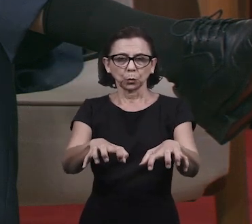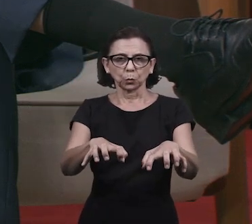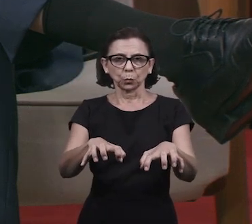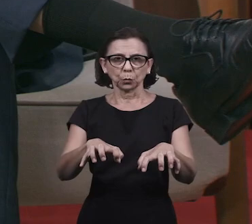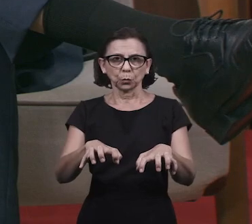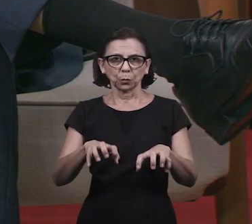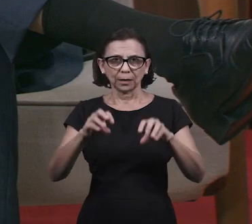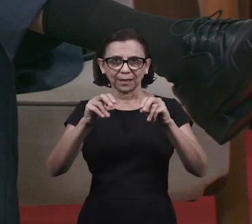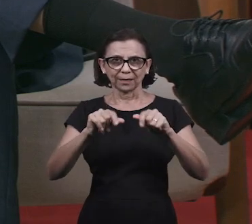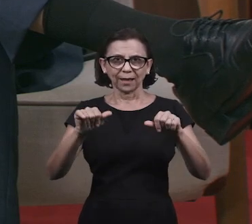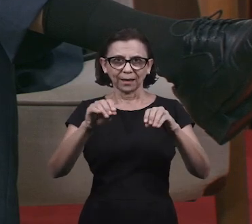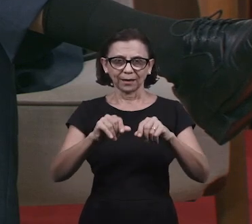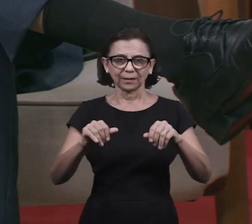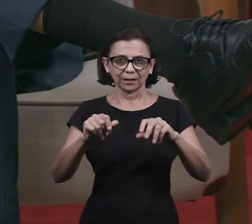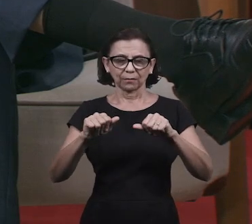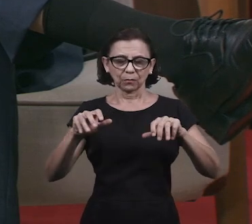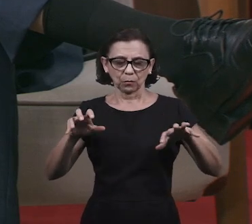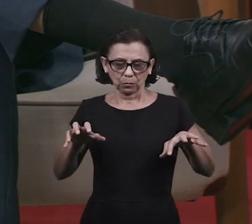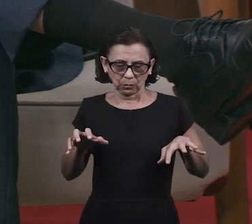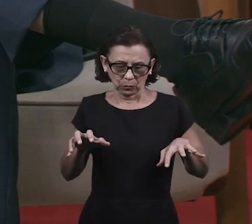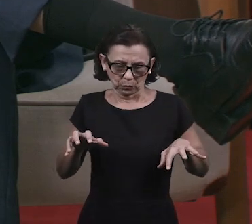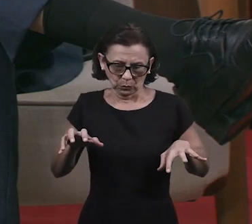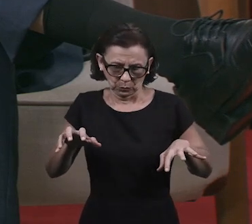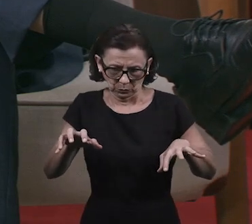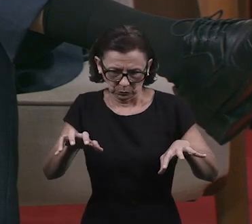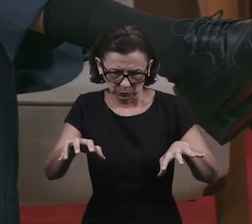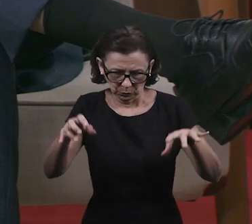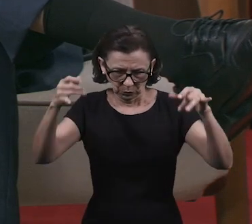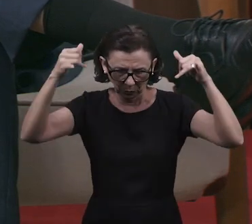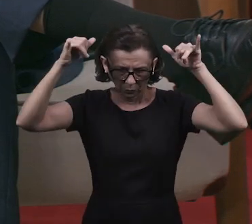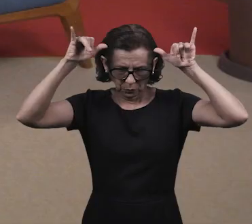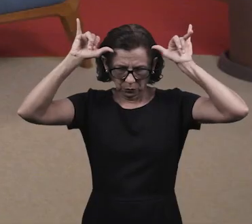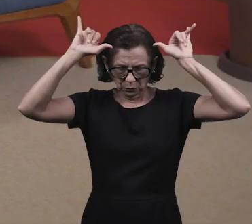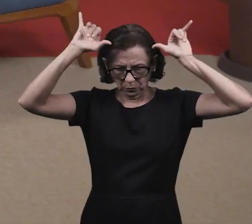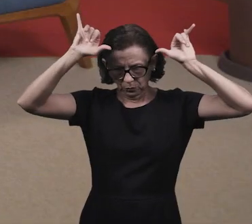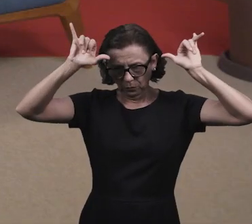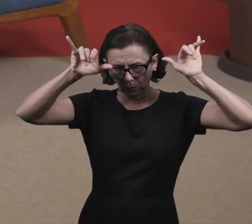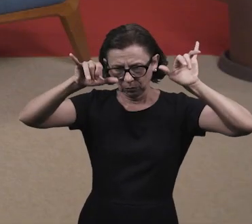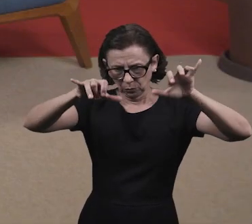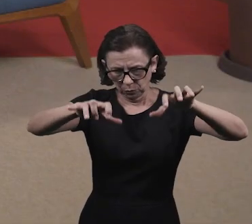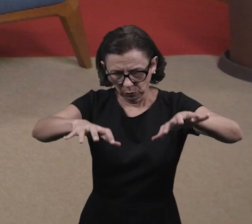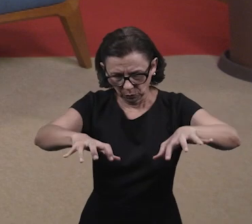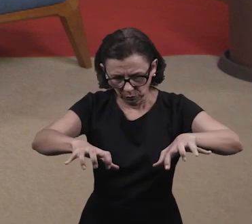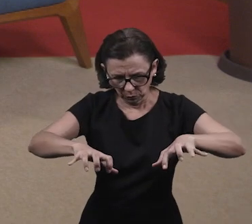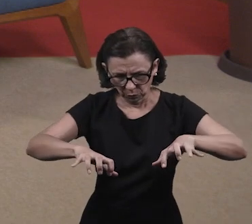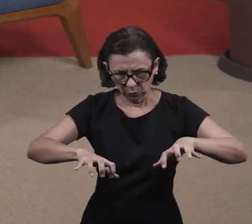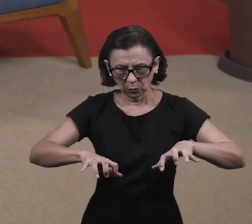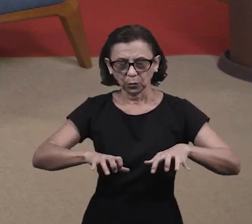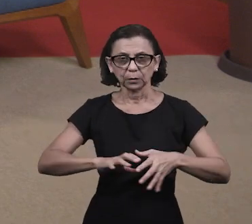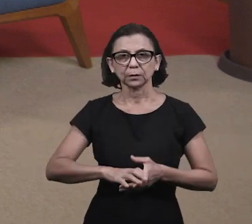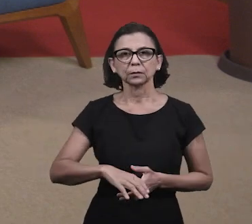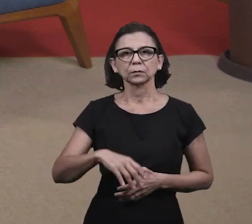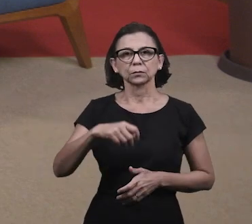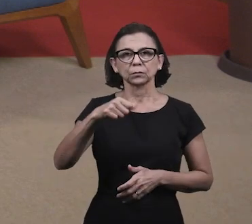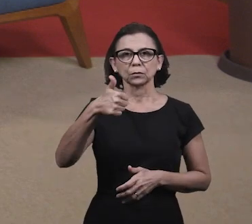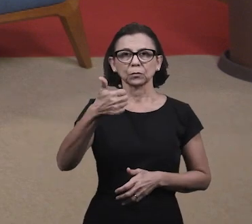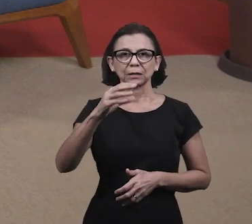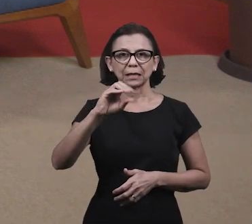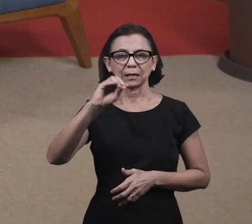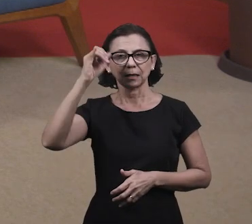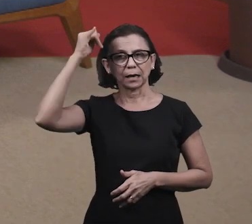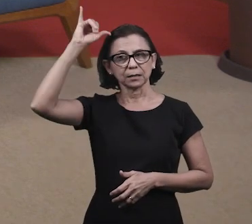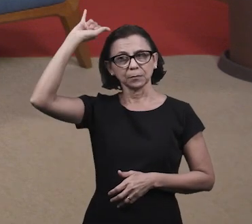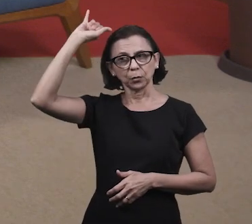à la terre. C'est une force de ces 5 paires de bœufs, sont 10 bœufs, n'est-ce